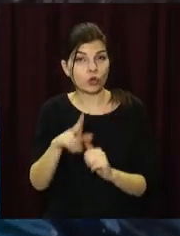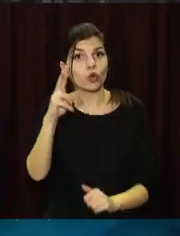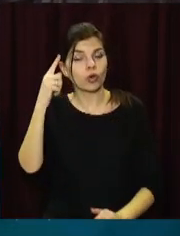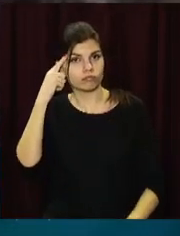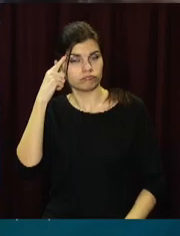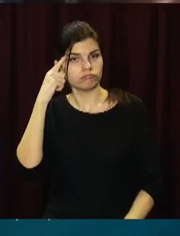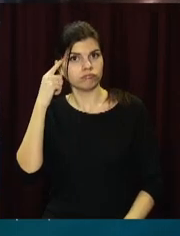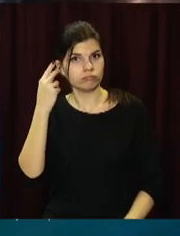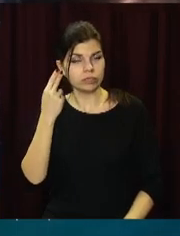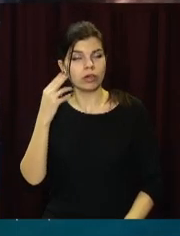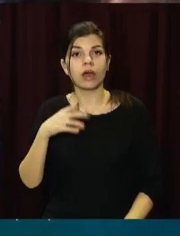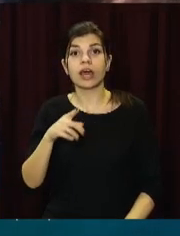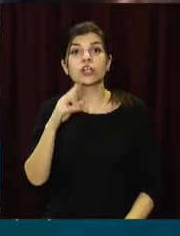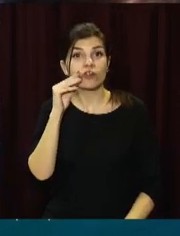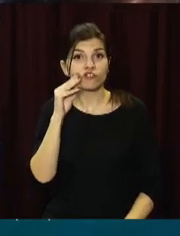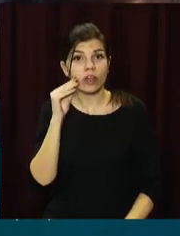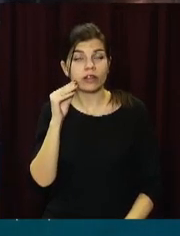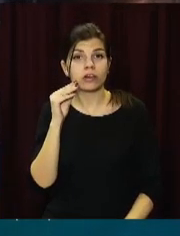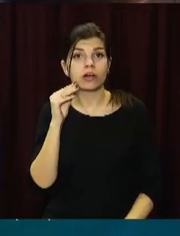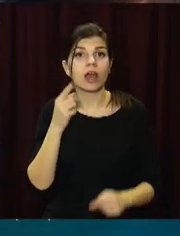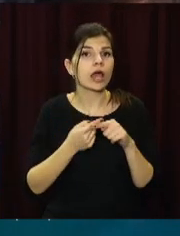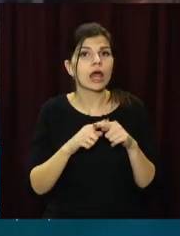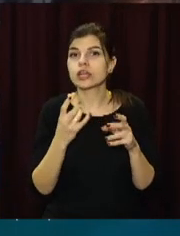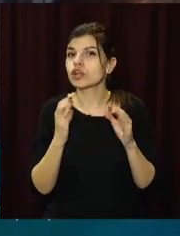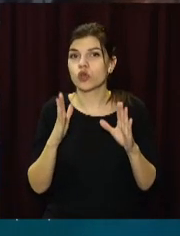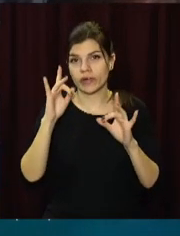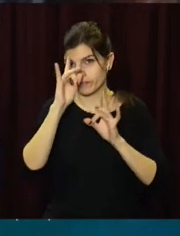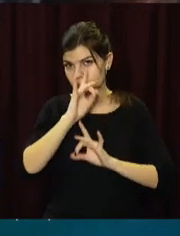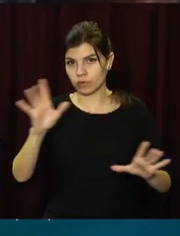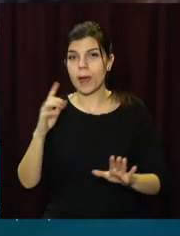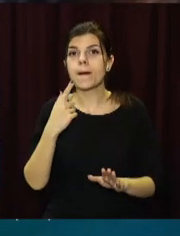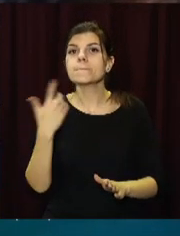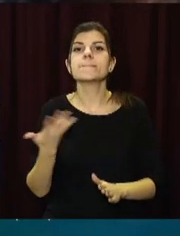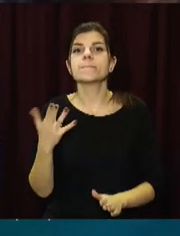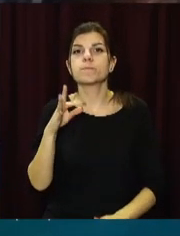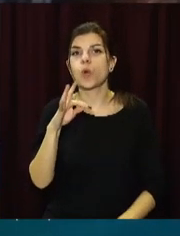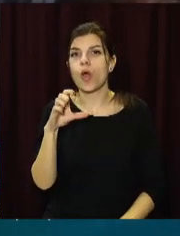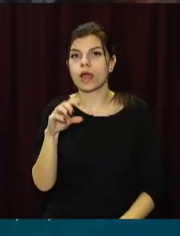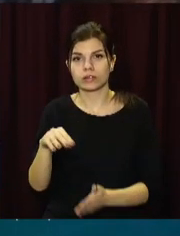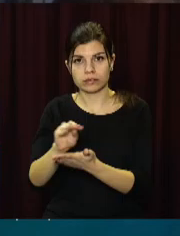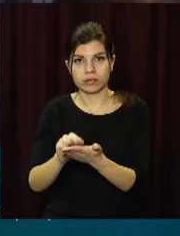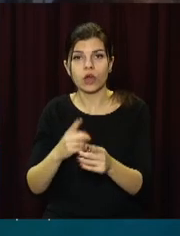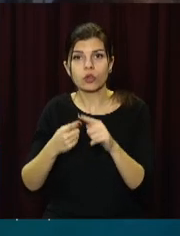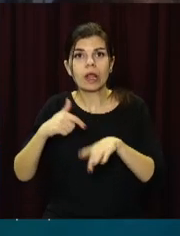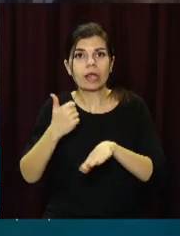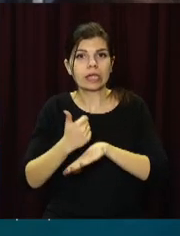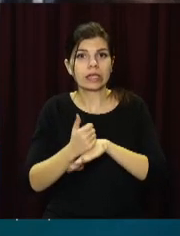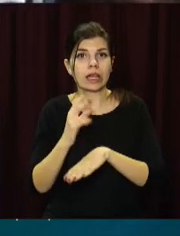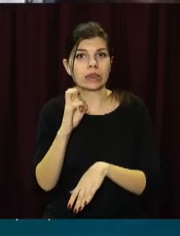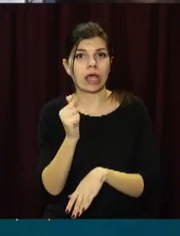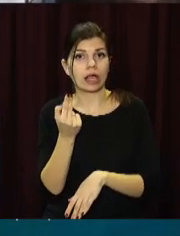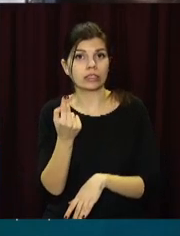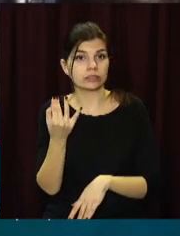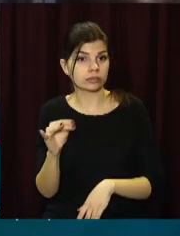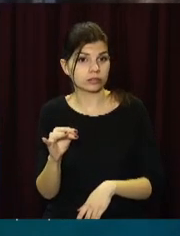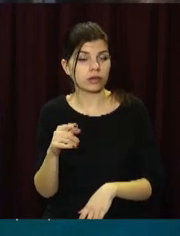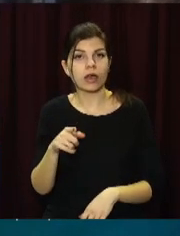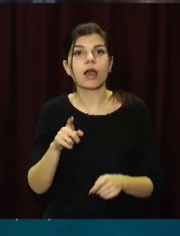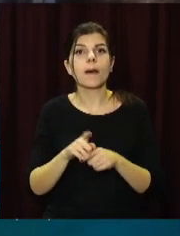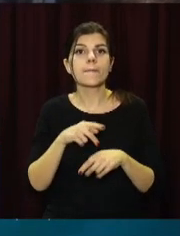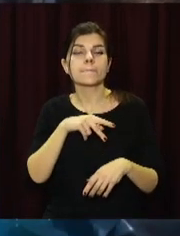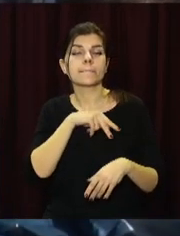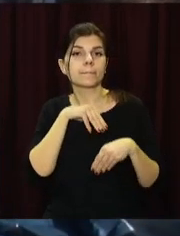українця Тарас Григорович Шевченко – це не тільки видатний поет, це дійсно лідер нації, це